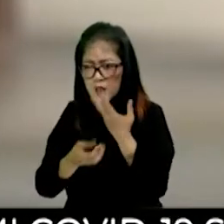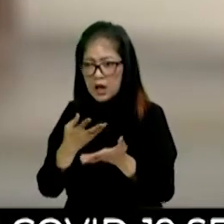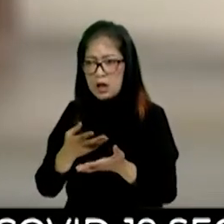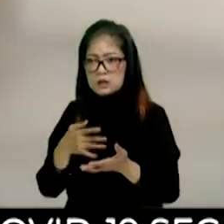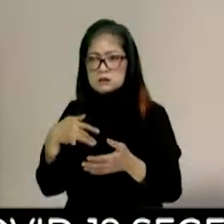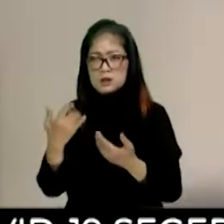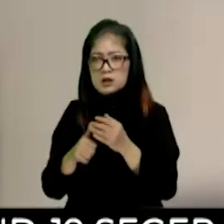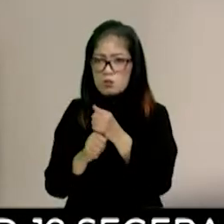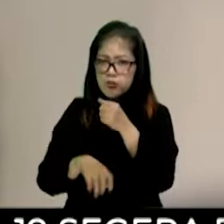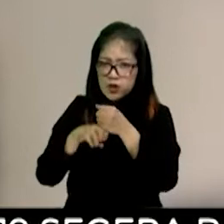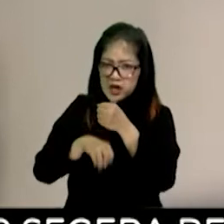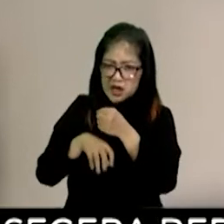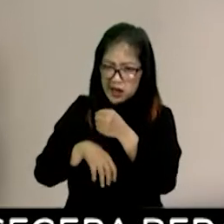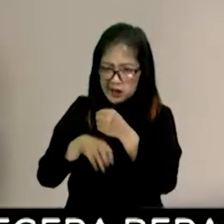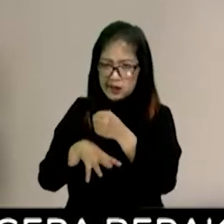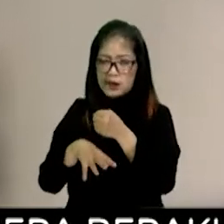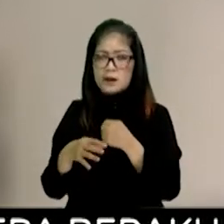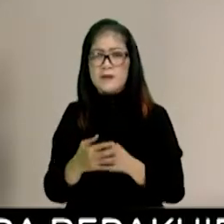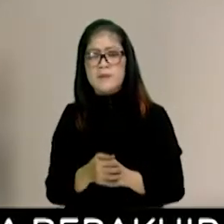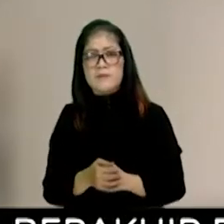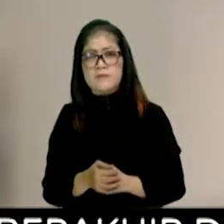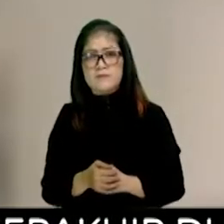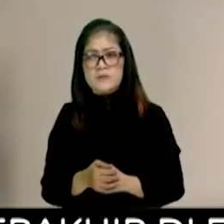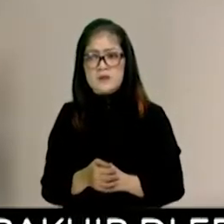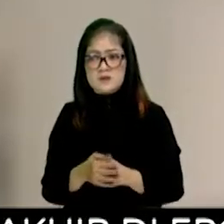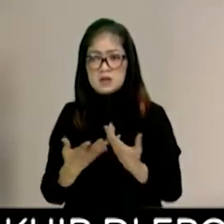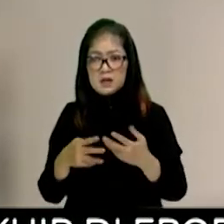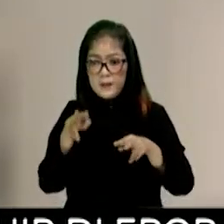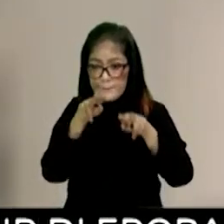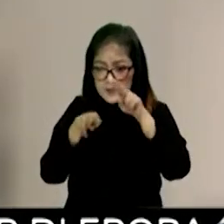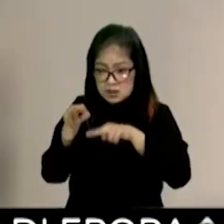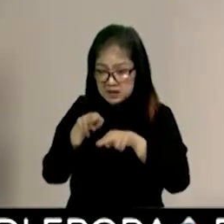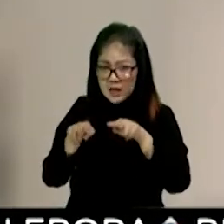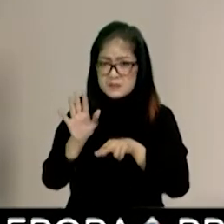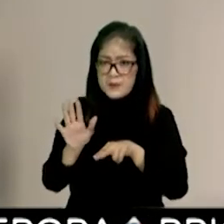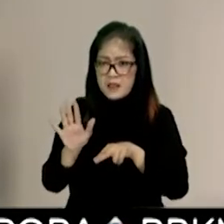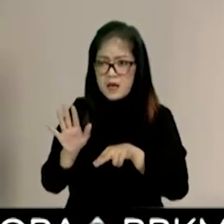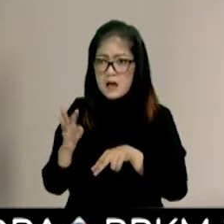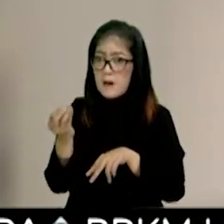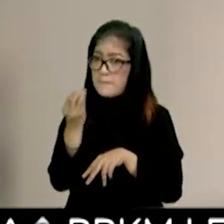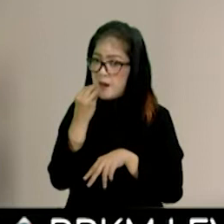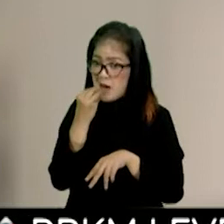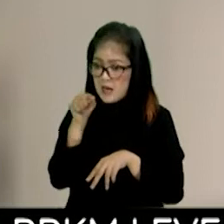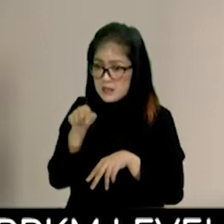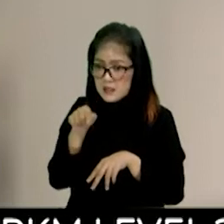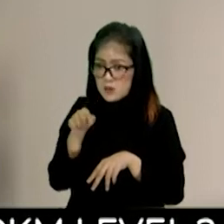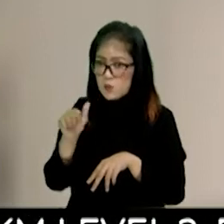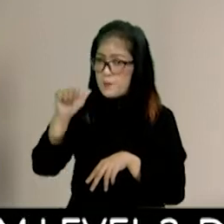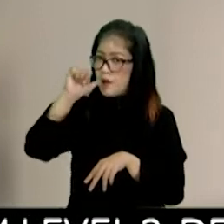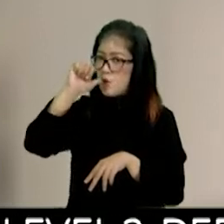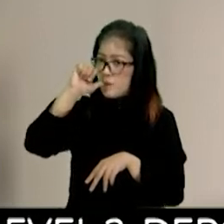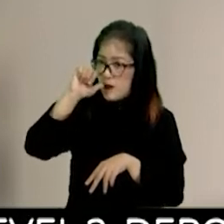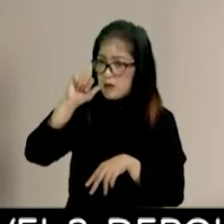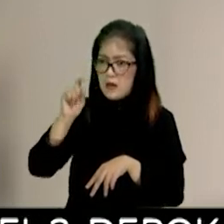besar. Hasil pemeriksaan sementara, para santri dan tenaga pengajar diduga mengkonsumsi makanan atau minuman yang